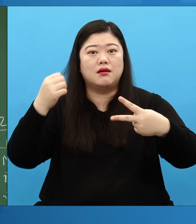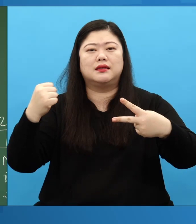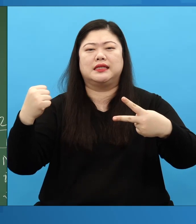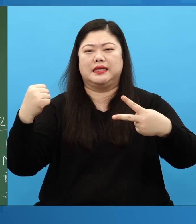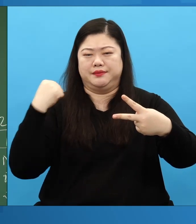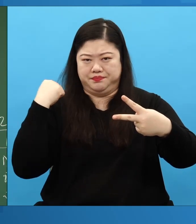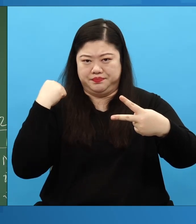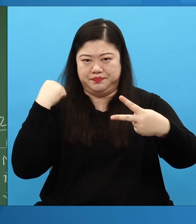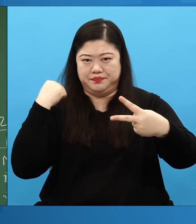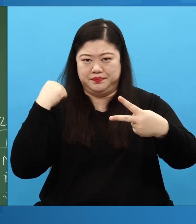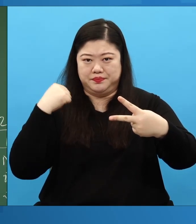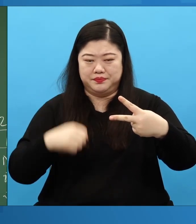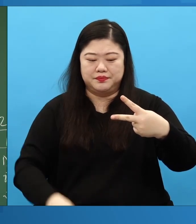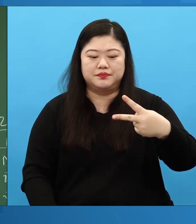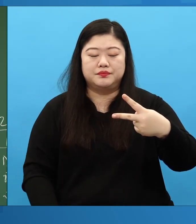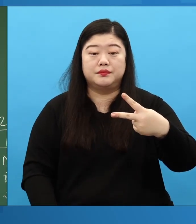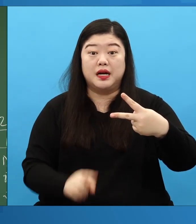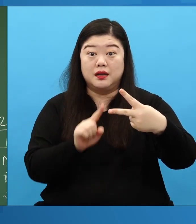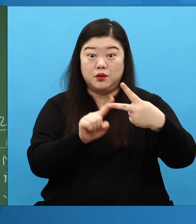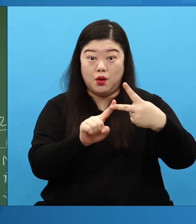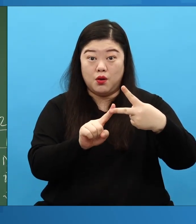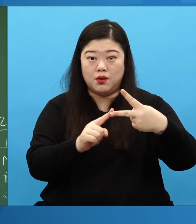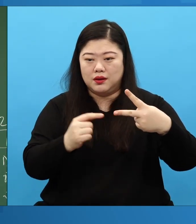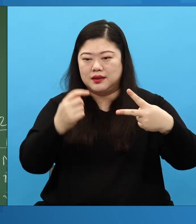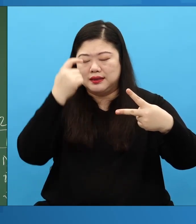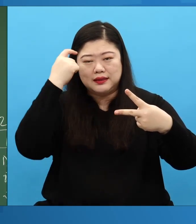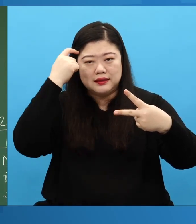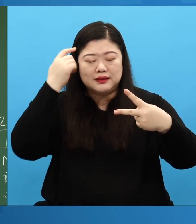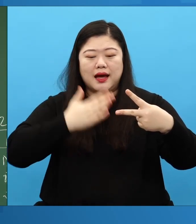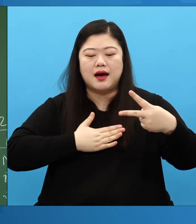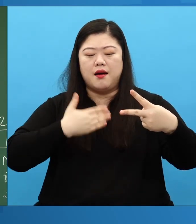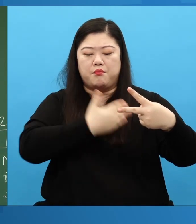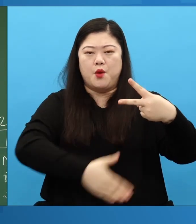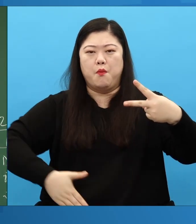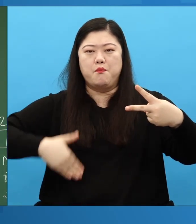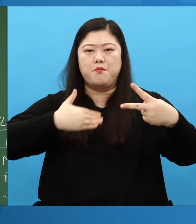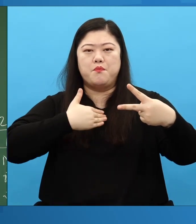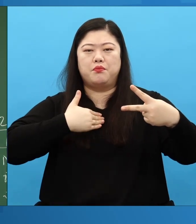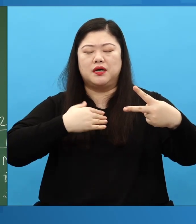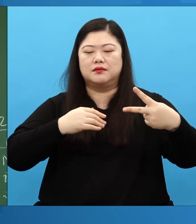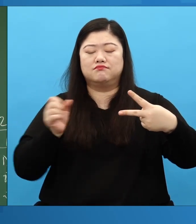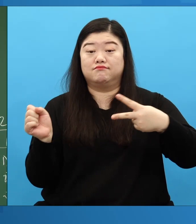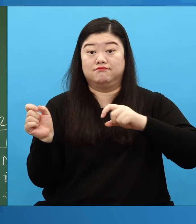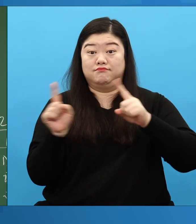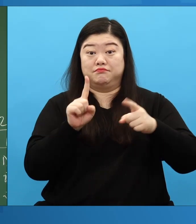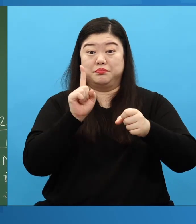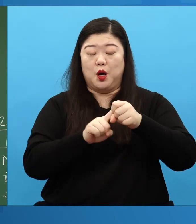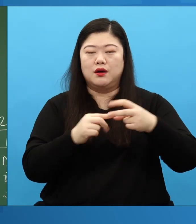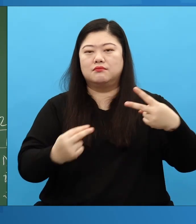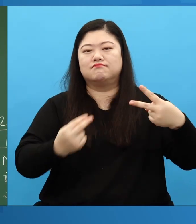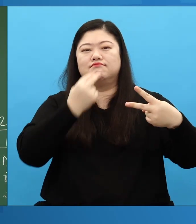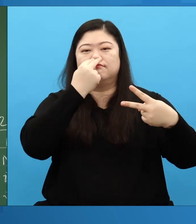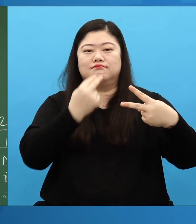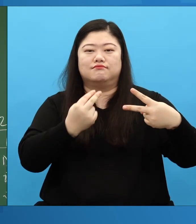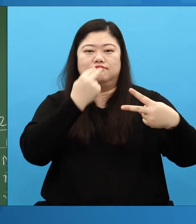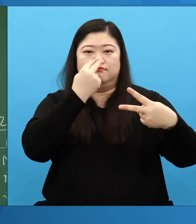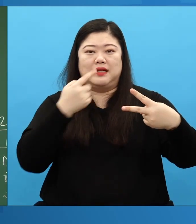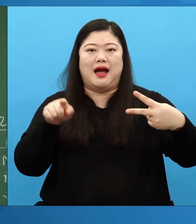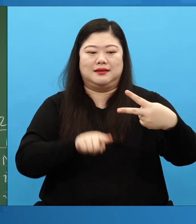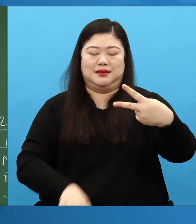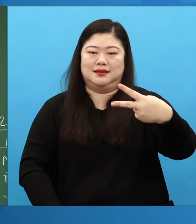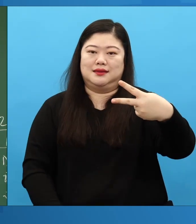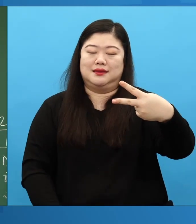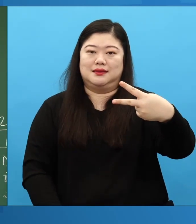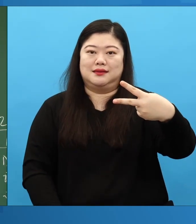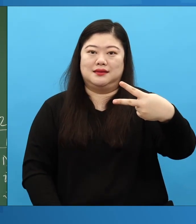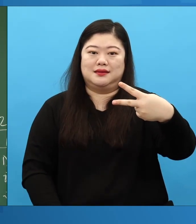보아 살리는 호흡이고 저는 그 두 개를 늘 24 누립니다. 24 hours a day, I enjoy the lifeline of praying with